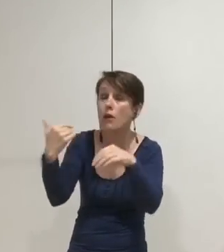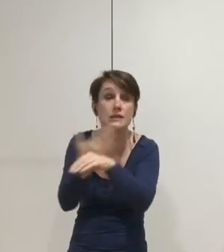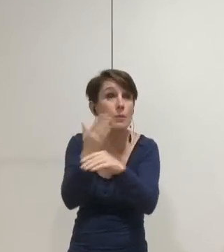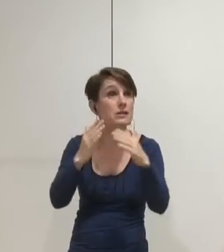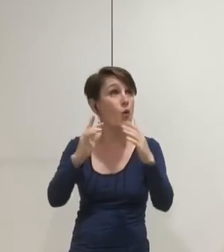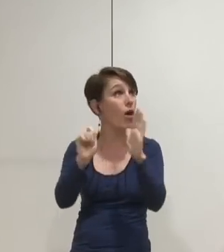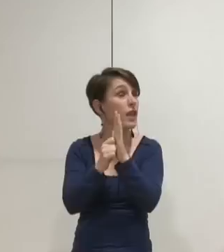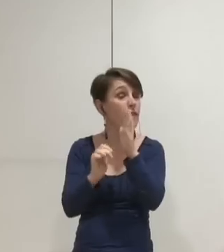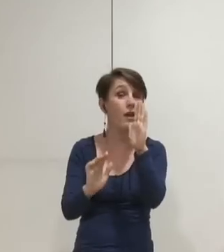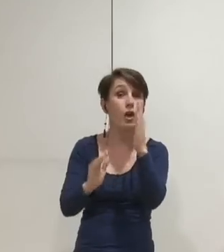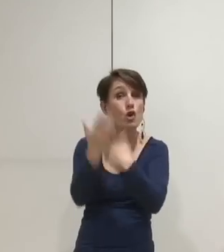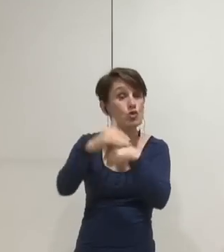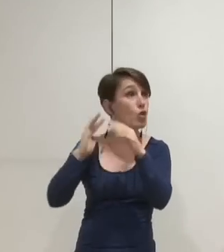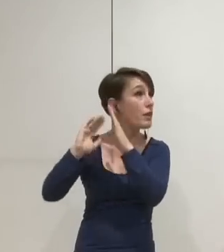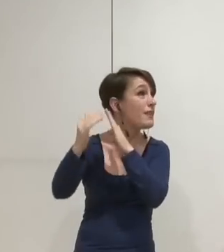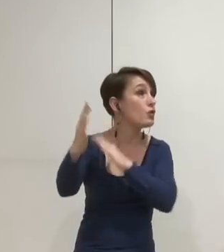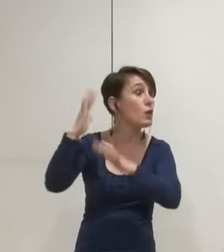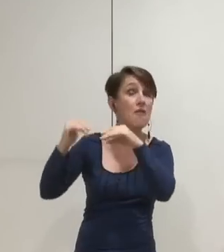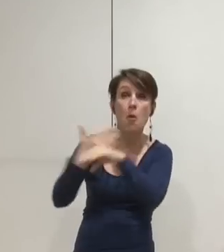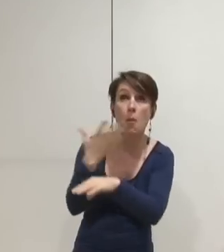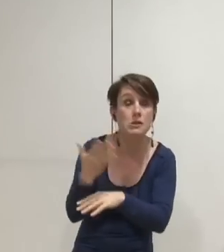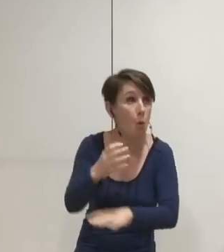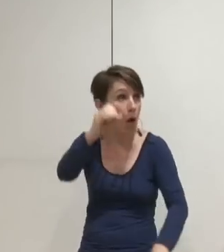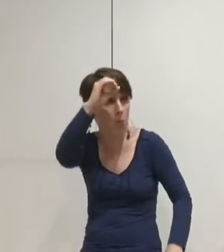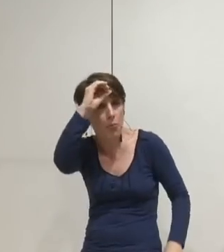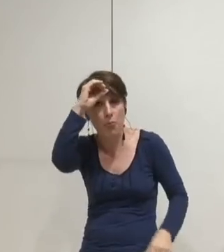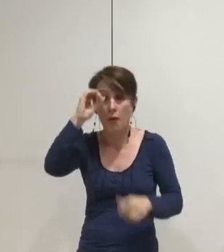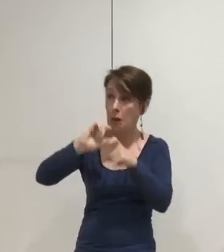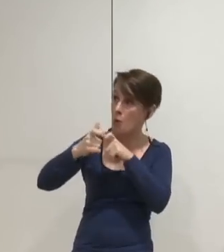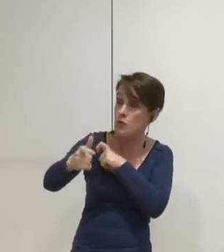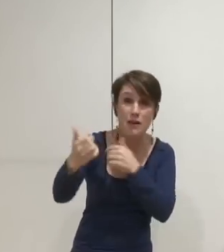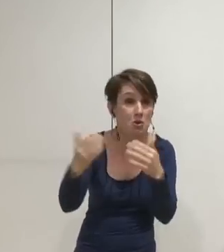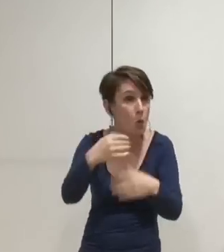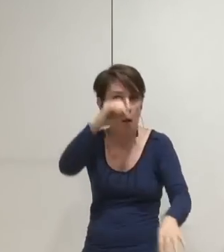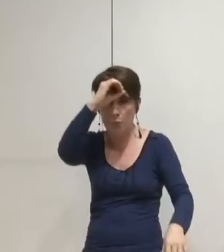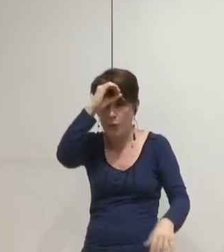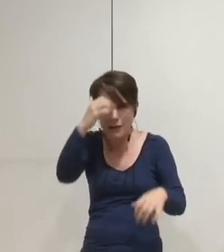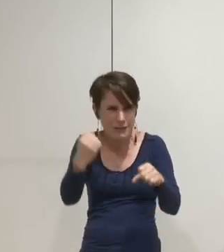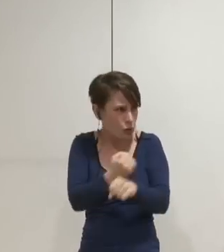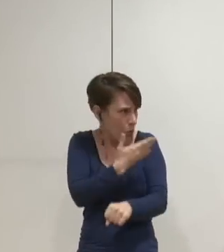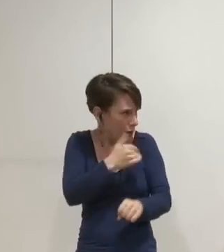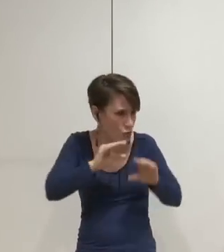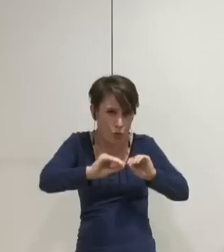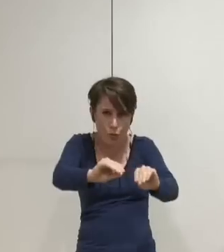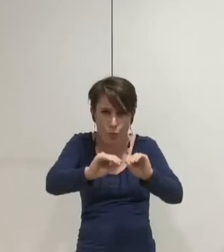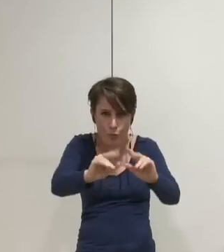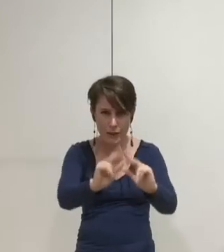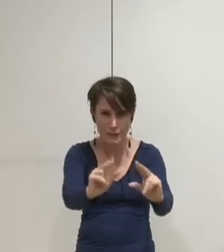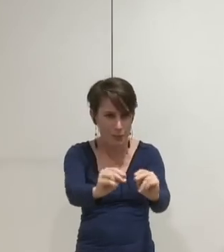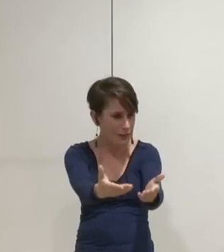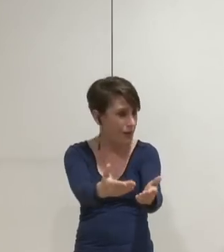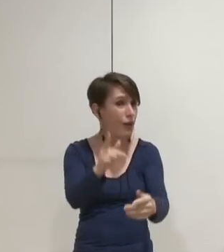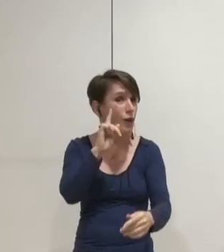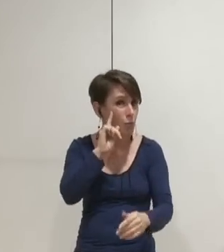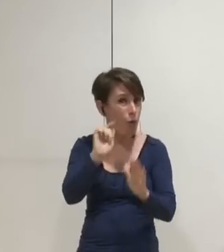des tuiles c'est dommage ça aurait pu être l'occasion pour une fois de leur expliquer parce que pour le coup en ce jour du 7 juin